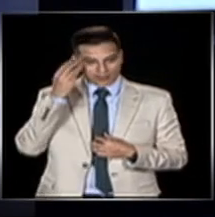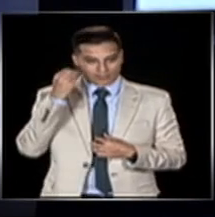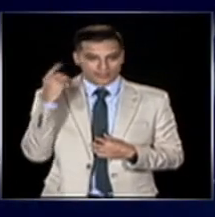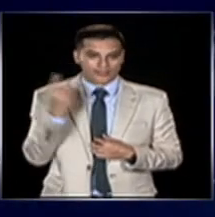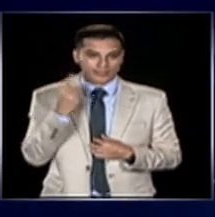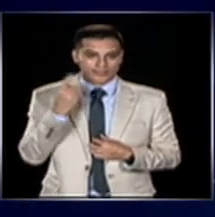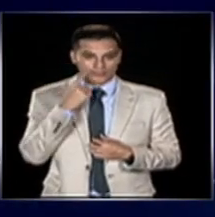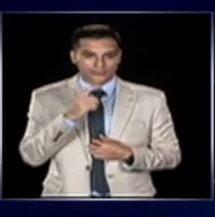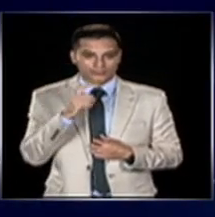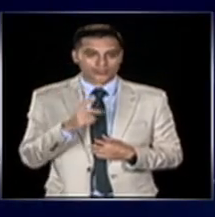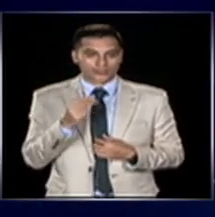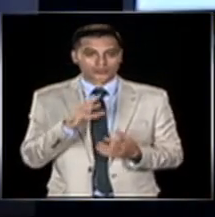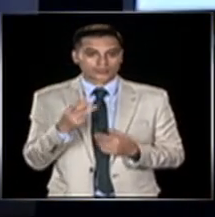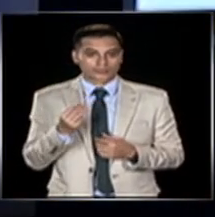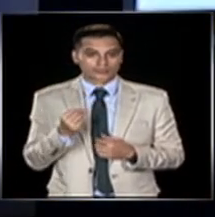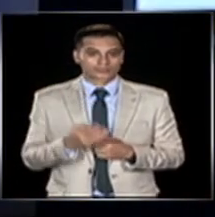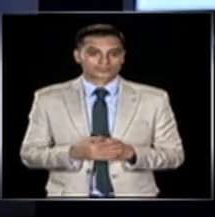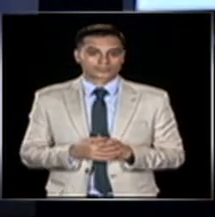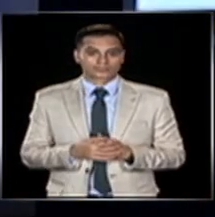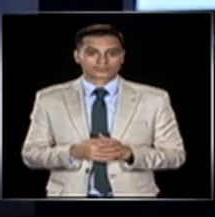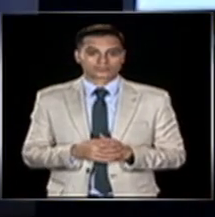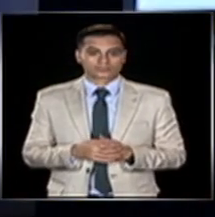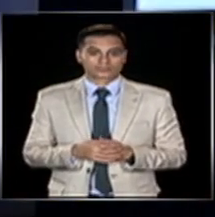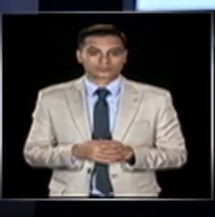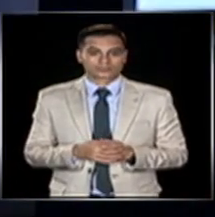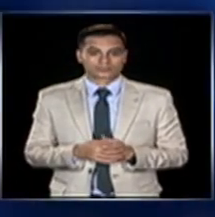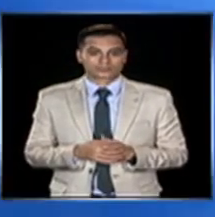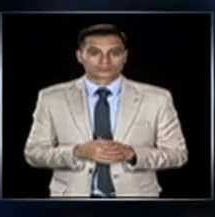المعلومات العامة، في 20 نقطة ولا 30 نقطة؟